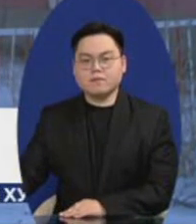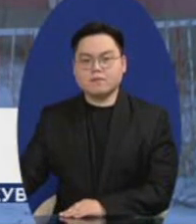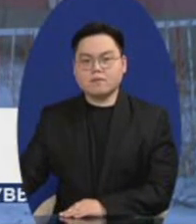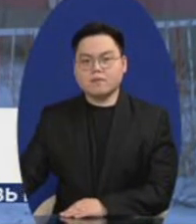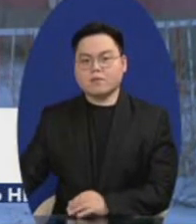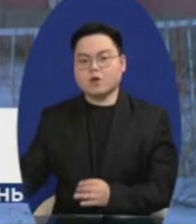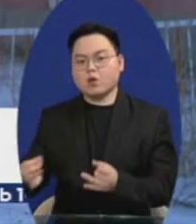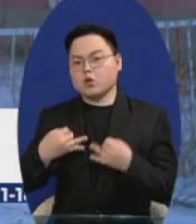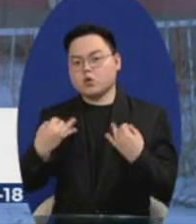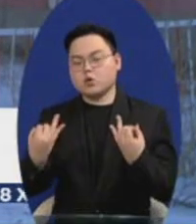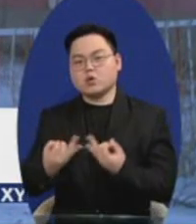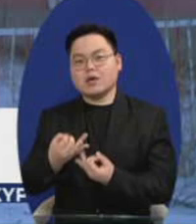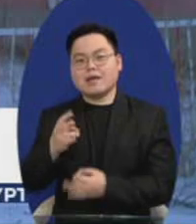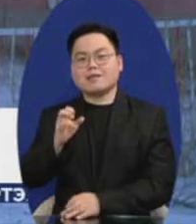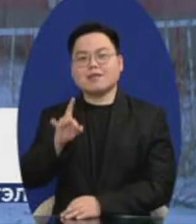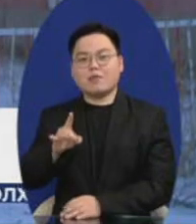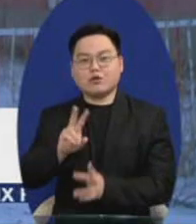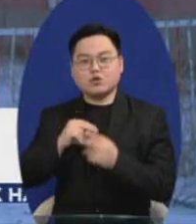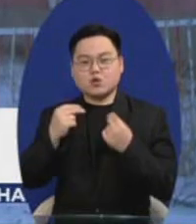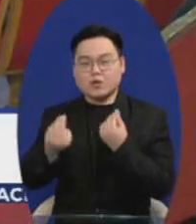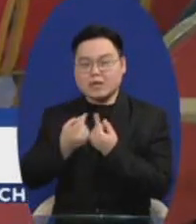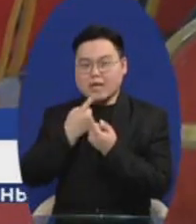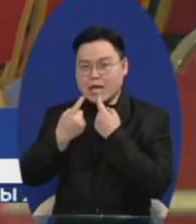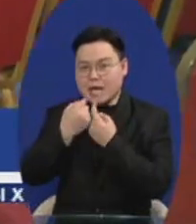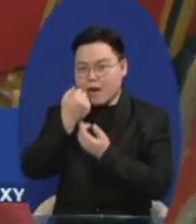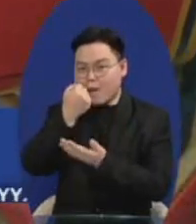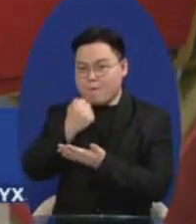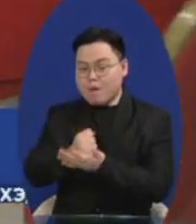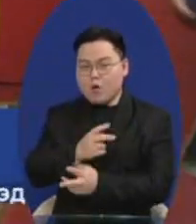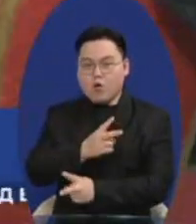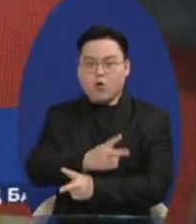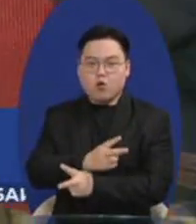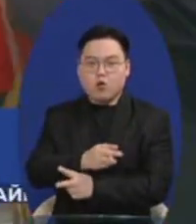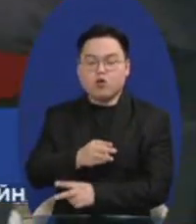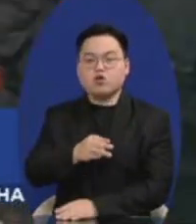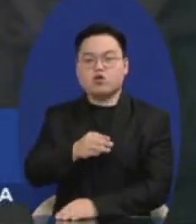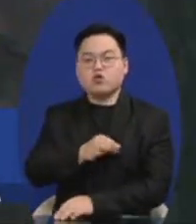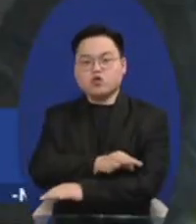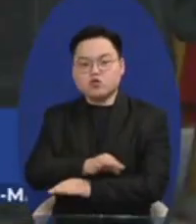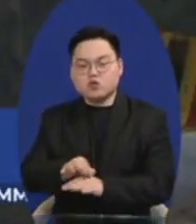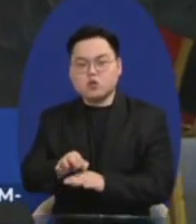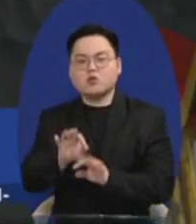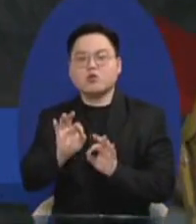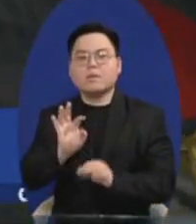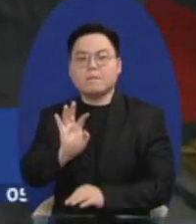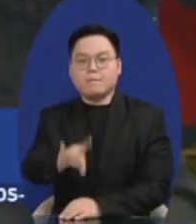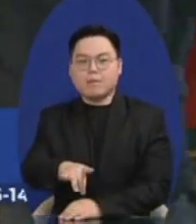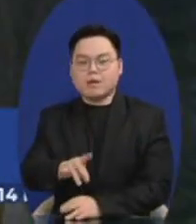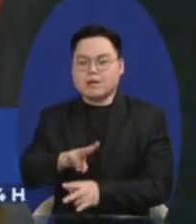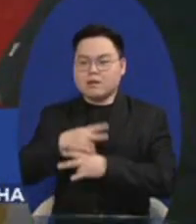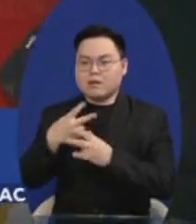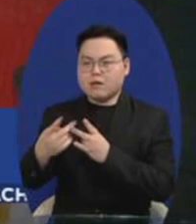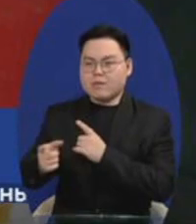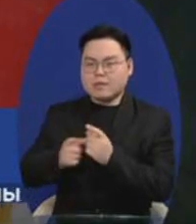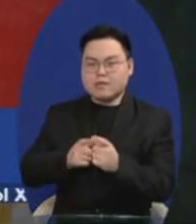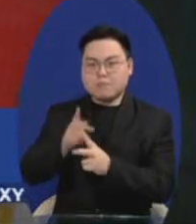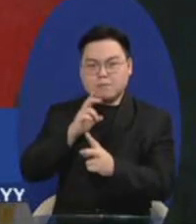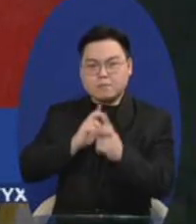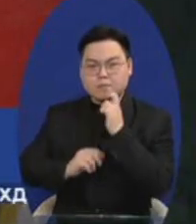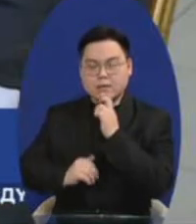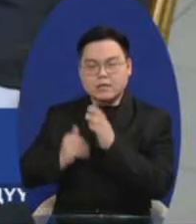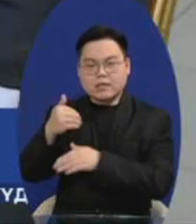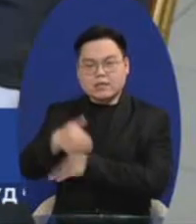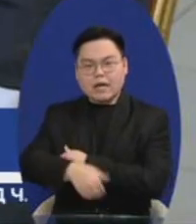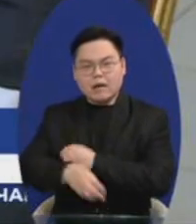За улсын хурлын намрын чуулганаар хэлэлцэн батлсан хууль тогтоолын төслүүд болон нийгмийн эдийн засгийн өмнө тулгамцсан асуудлыг шийдвэрлэх зөвлөдөх санал асуудлын